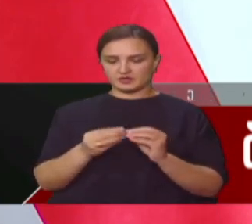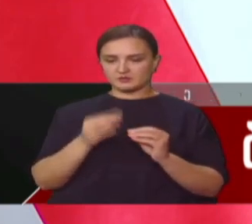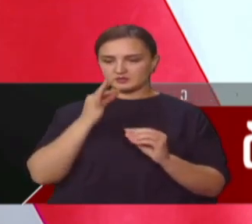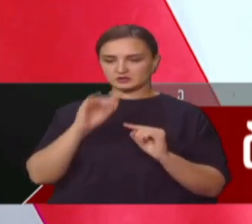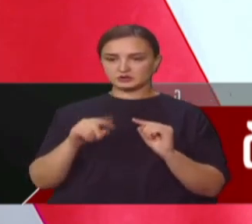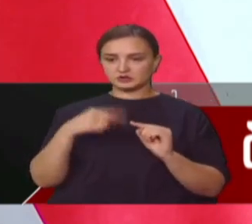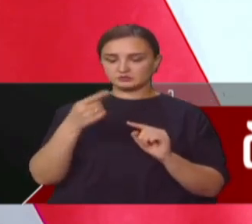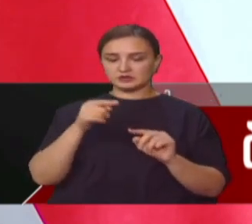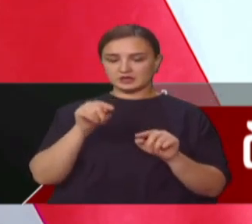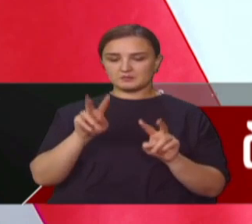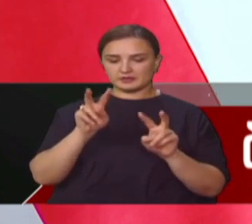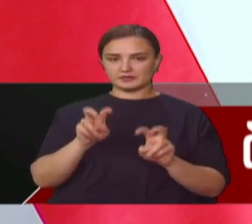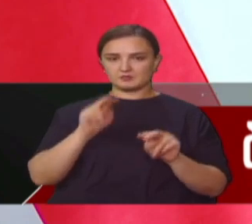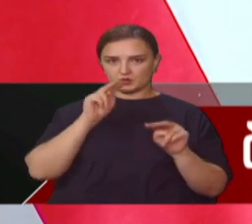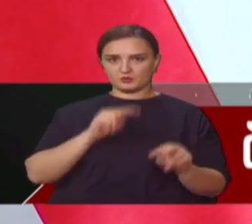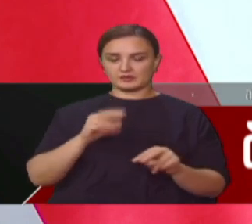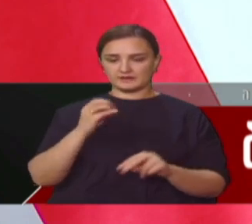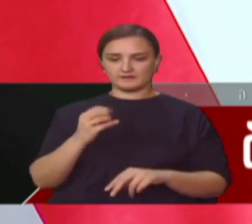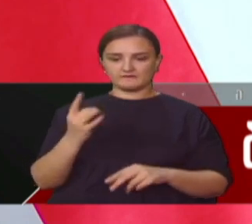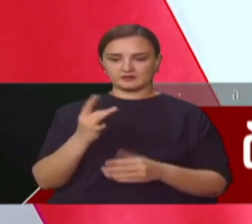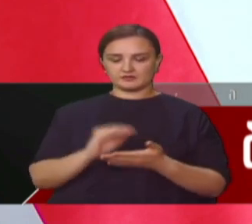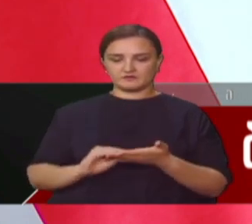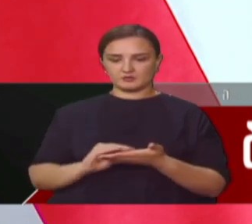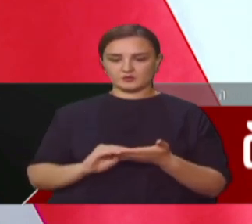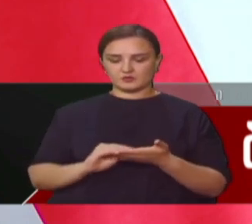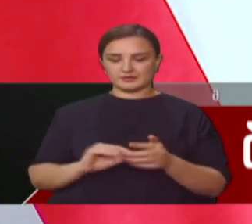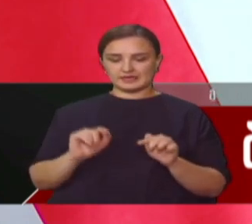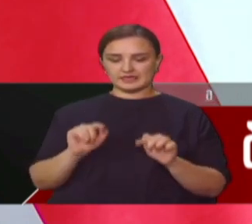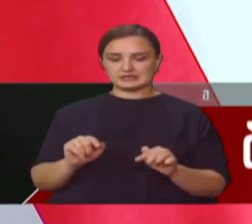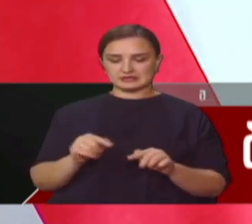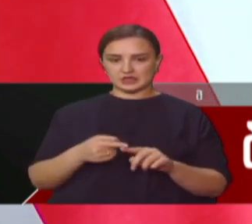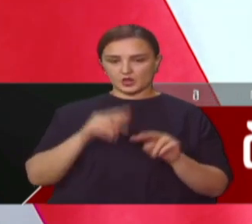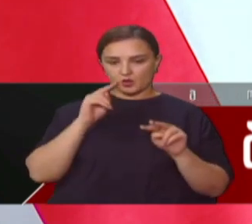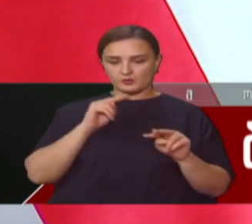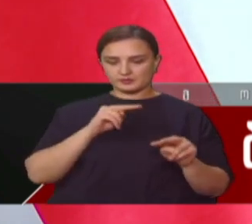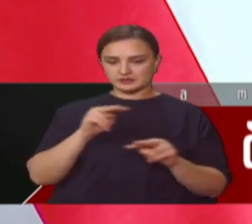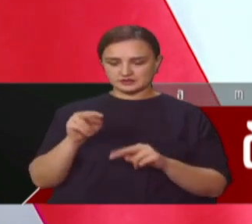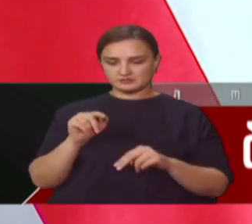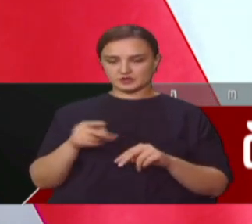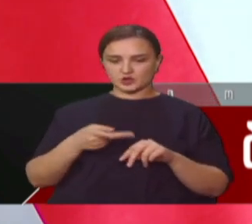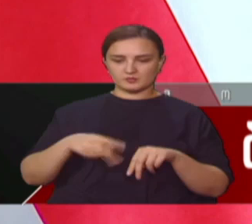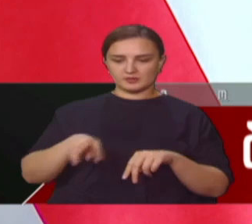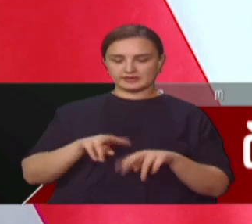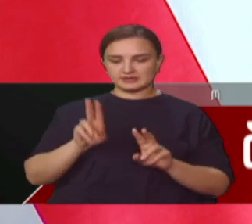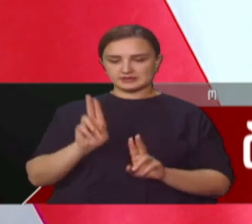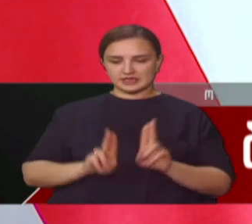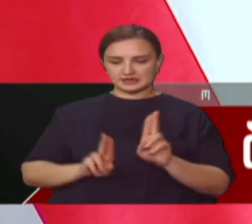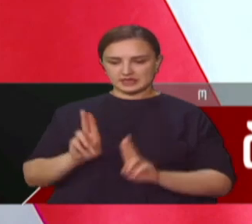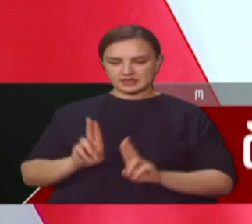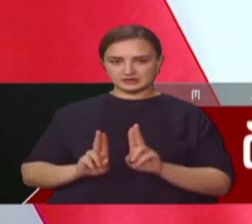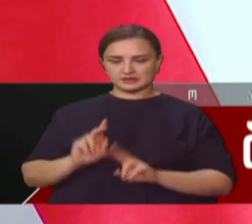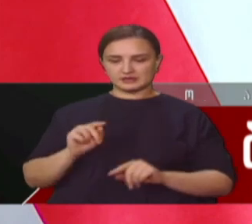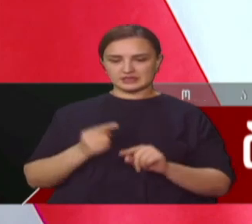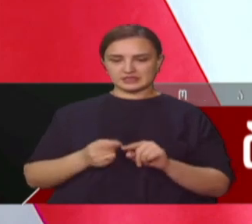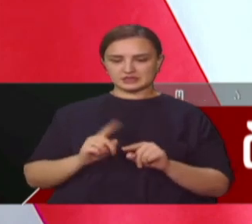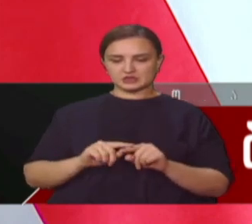შემდეგ ლობირებენ ამ თემას. Კიდევ ერთხელ ვიმეორებ, რომ აი ამ ეს ლობიზმი, აი ეს ორმაგი სტანდარტები,